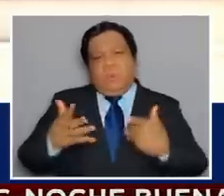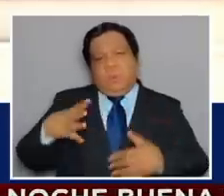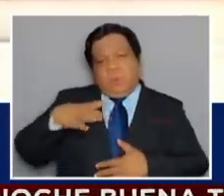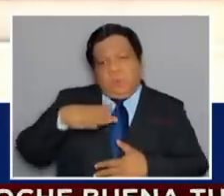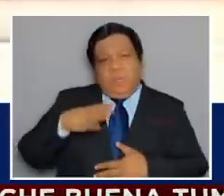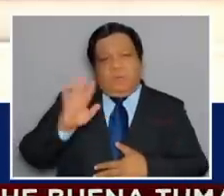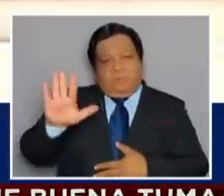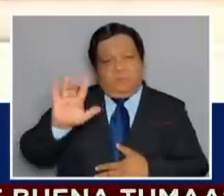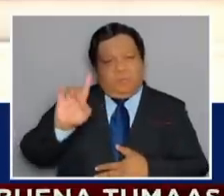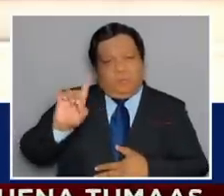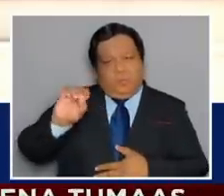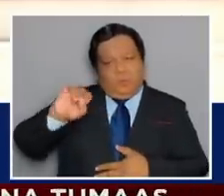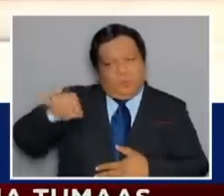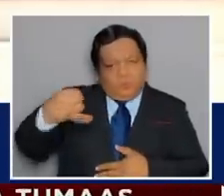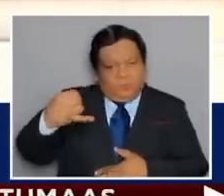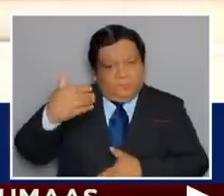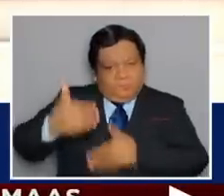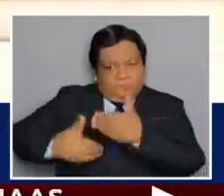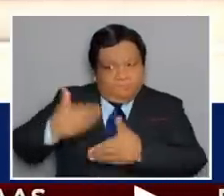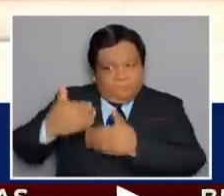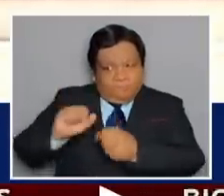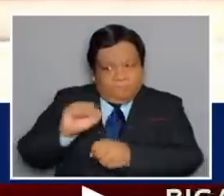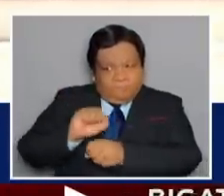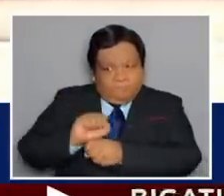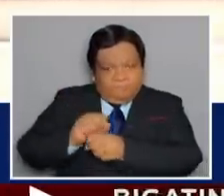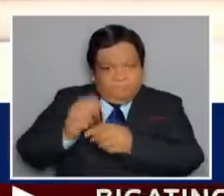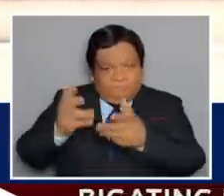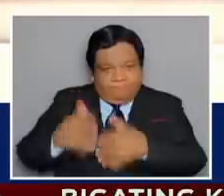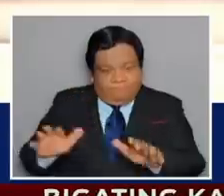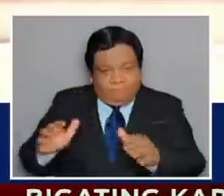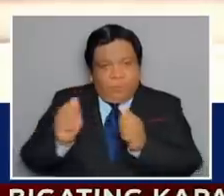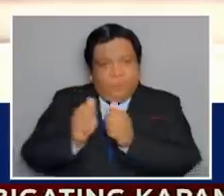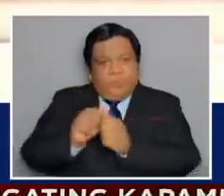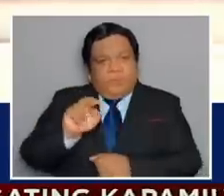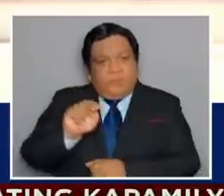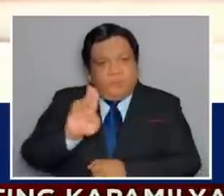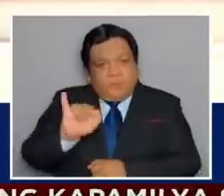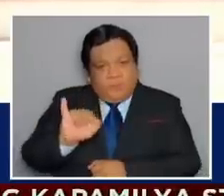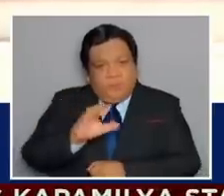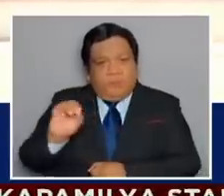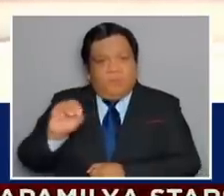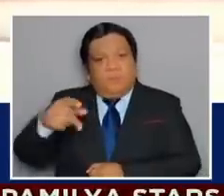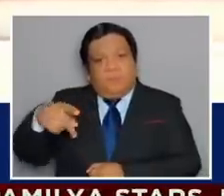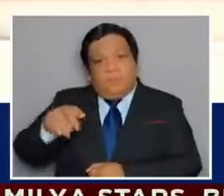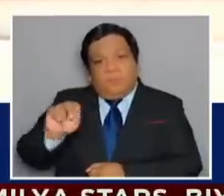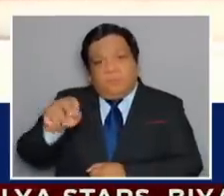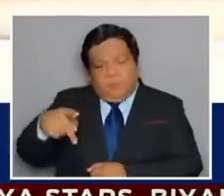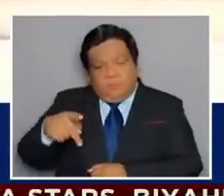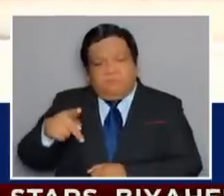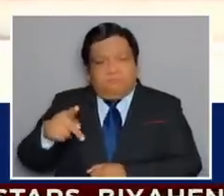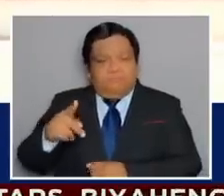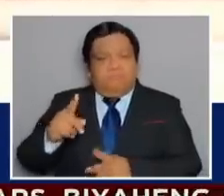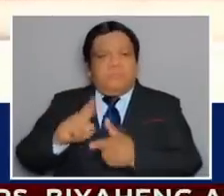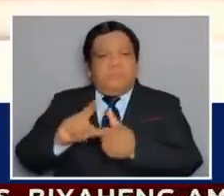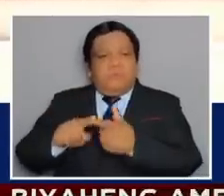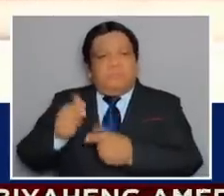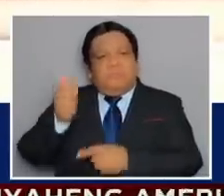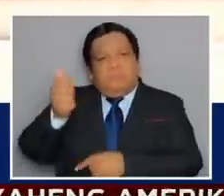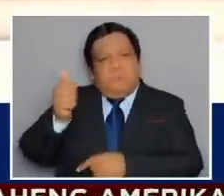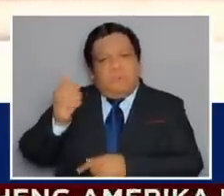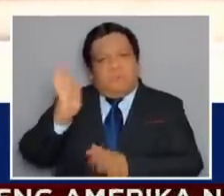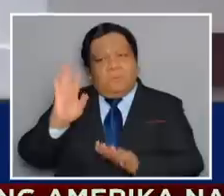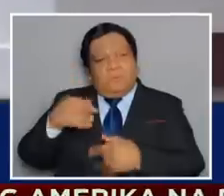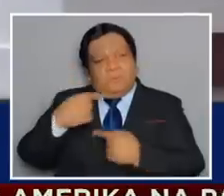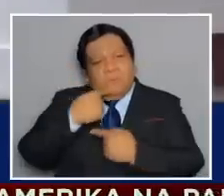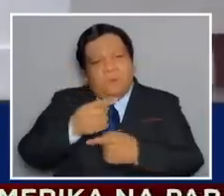na tapusin yung kanilang trabaho kasama ang NBI at ang PNP. At magkakaroon yata ng announcement in the next